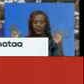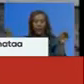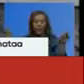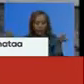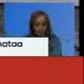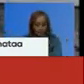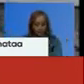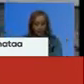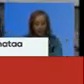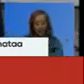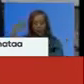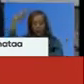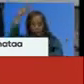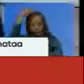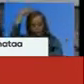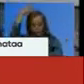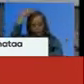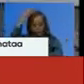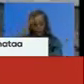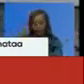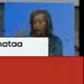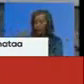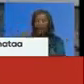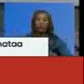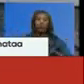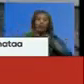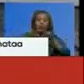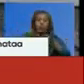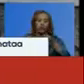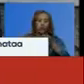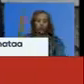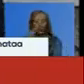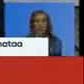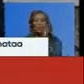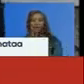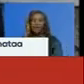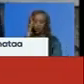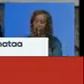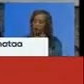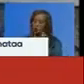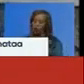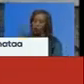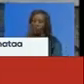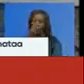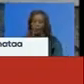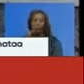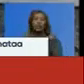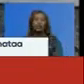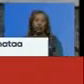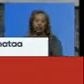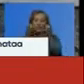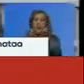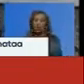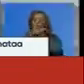በተመሳሳይ መንግስታዊ ስልጣን ሽግግሩ ያለ እንከን እንዲከወን ልዩ ሚና ሲጫወቱ